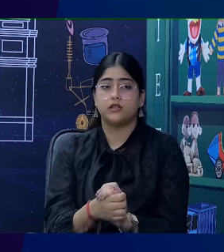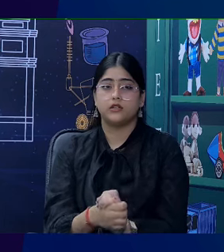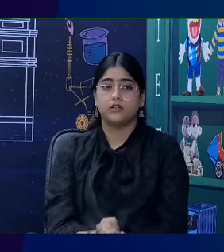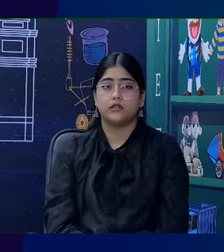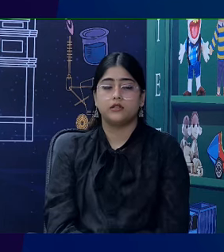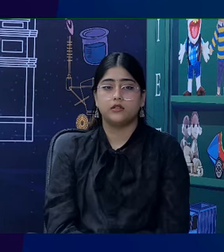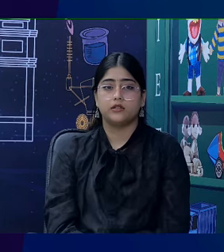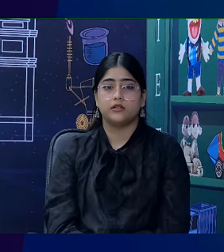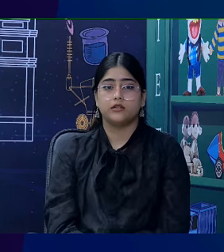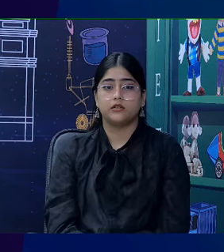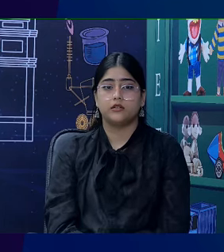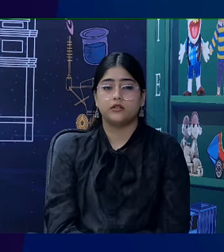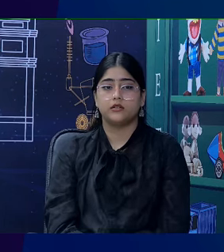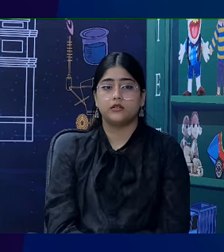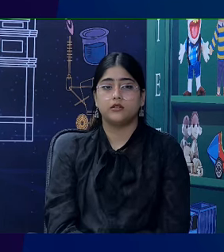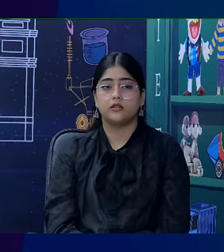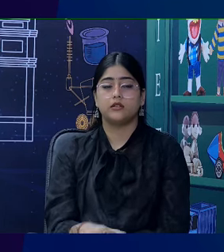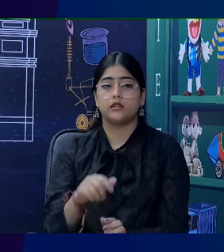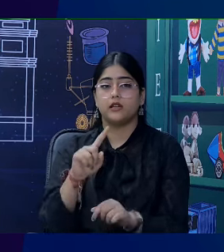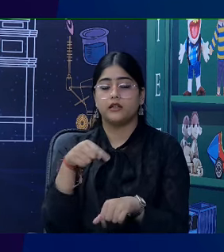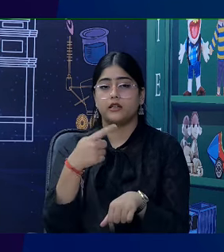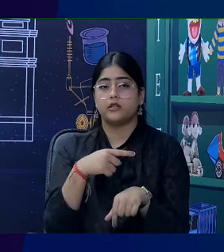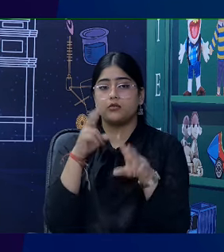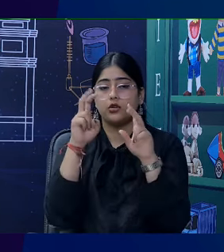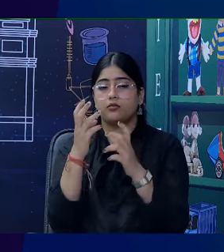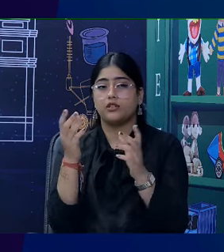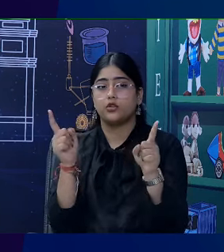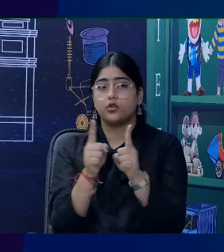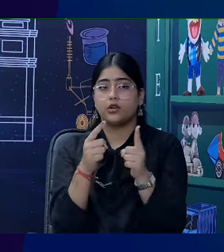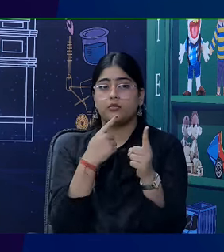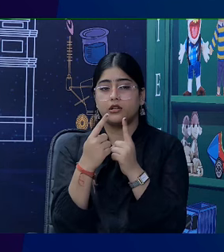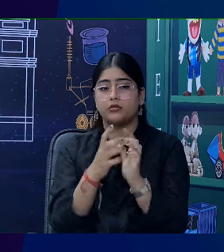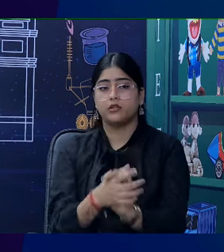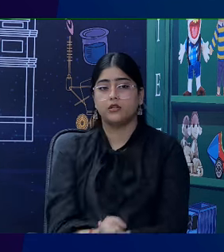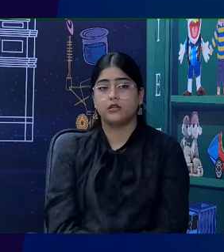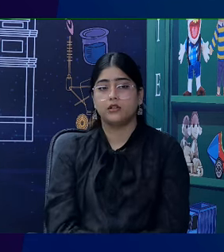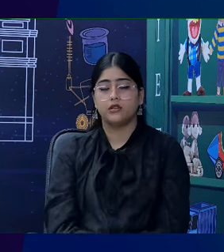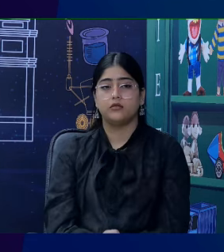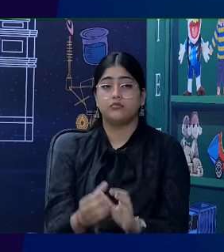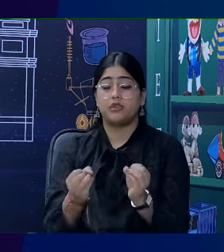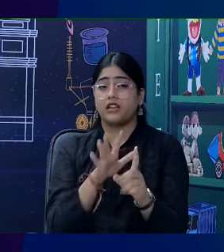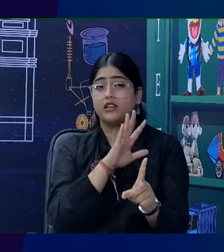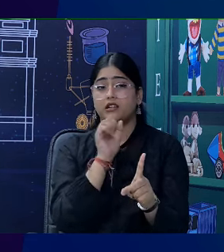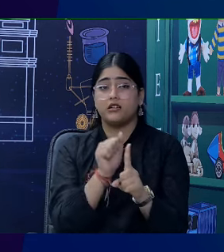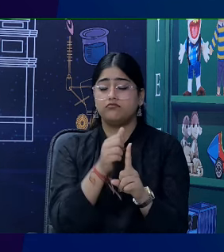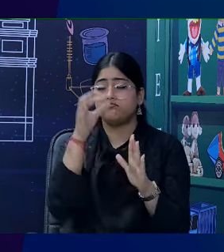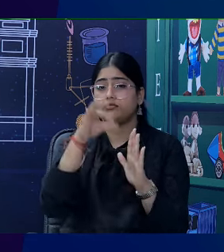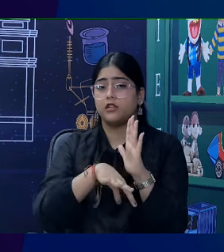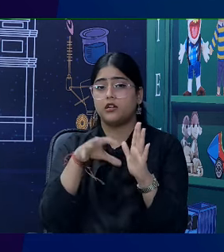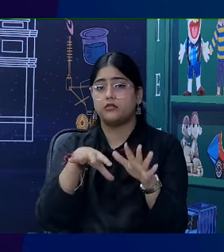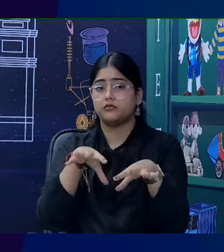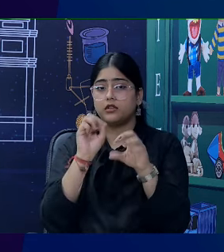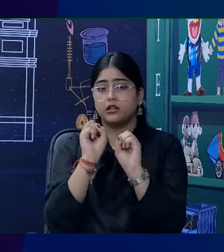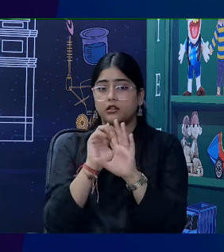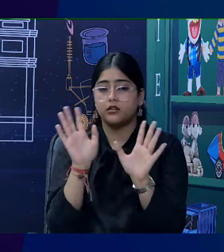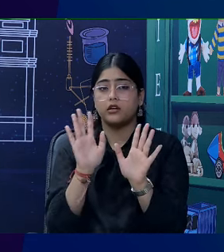बात करेंगे अपने अगले विषय पे ठीक है बस थोड़ा सा हम बताते हैं आगे क्योंकि अभी हमने इतनी कल्चरस के बारे में बात हमने जान लिया है तो अब